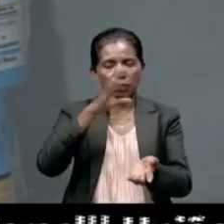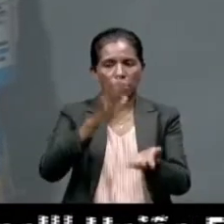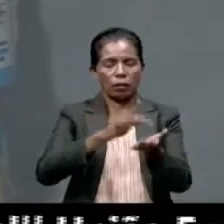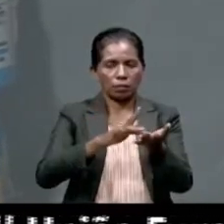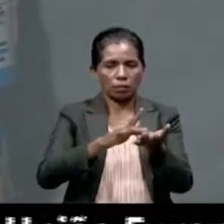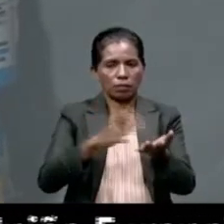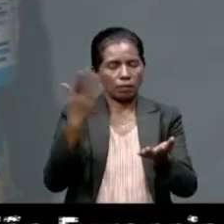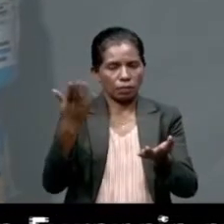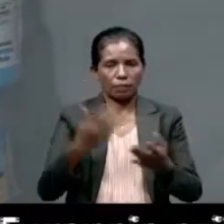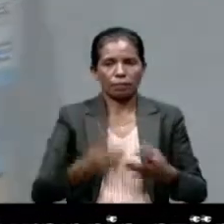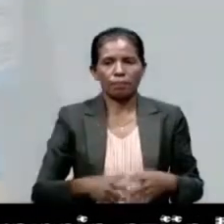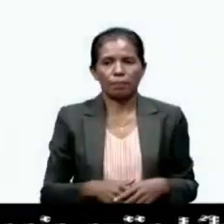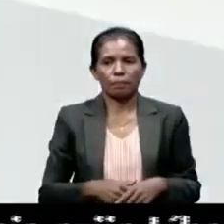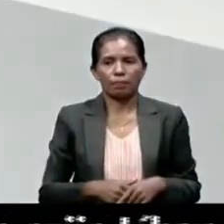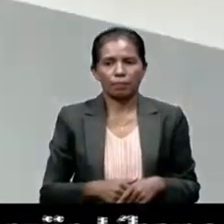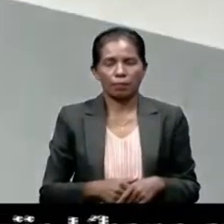aimoro.